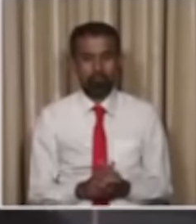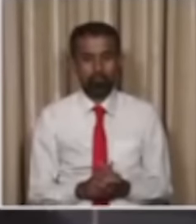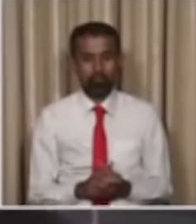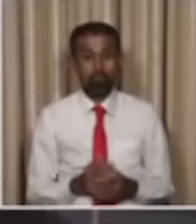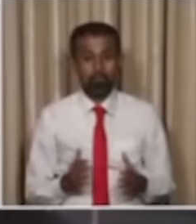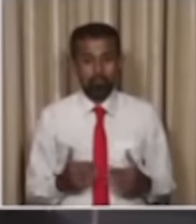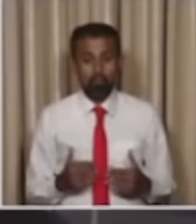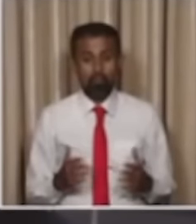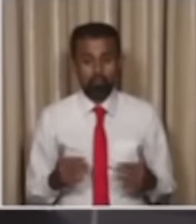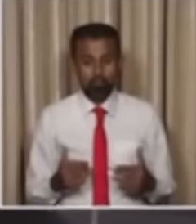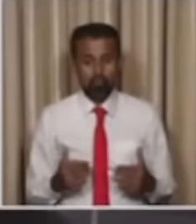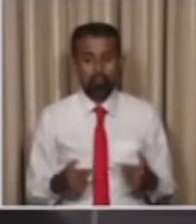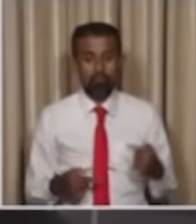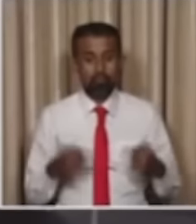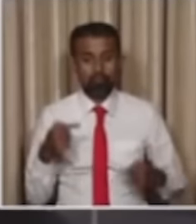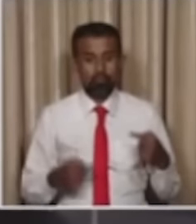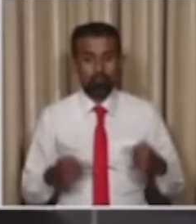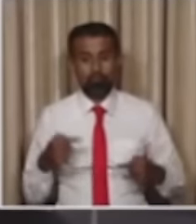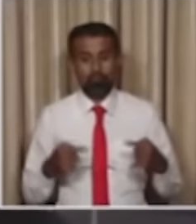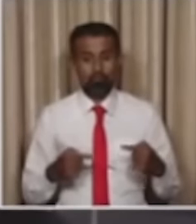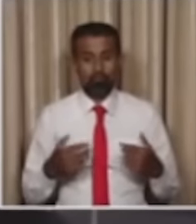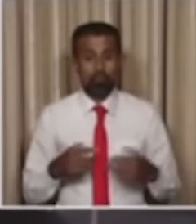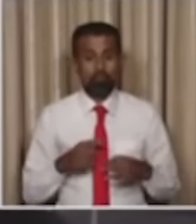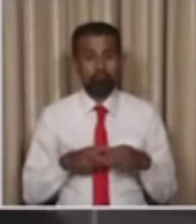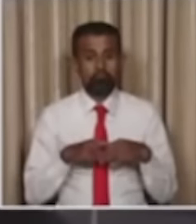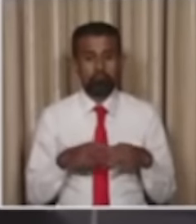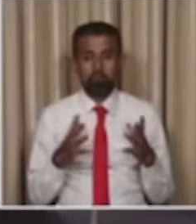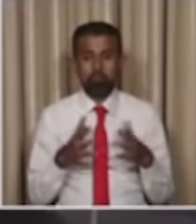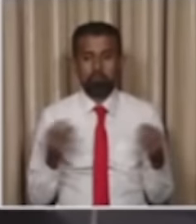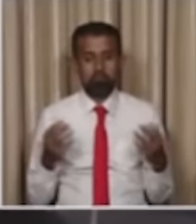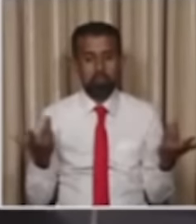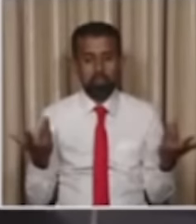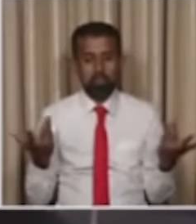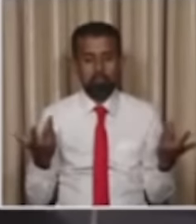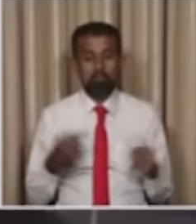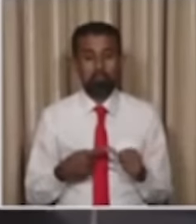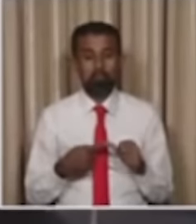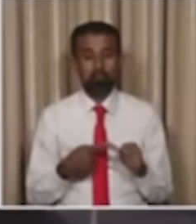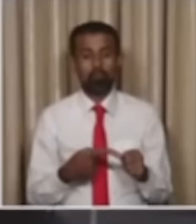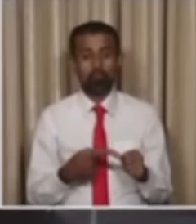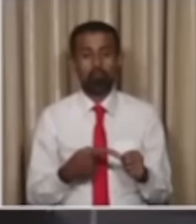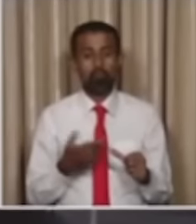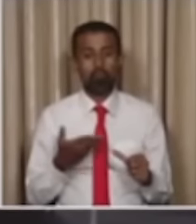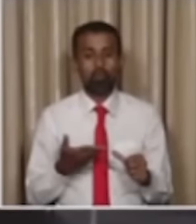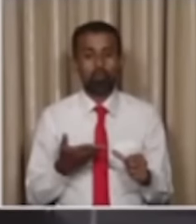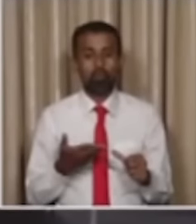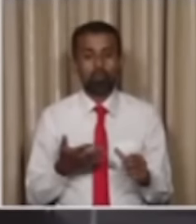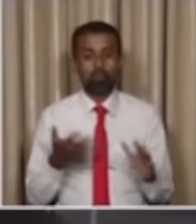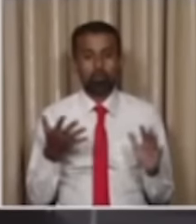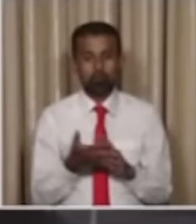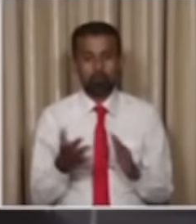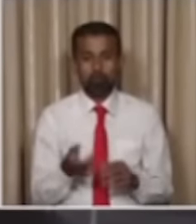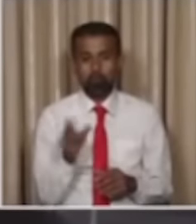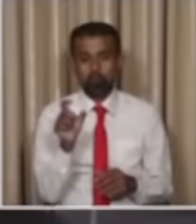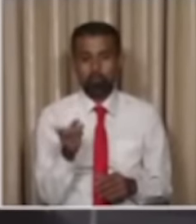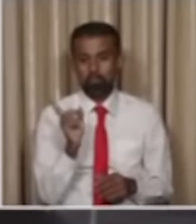තවත් විවාදයක් පවත්වලා ප්‍රශ්නය විසඳන්න බෑ. මේකට විසඳුම මේකට වැරදි කරපු අයට